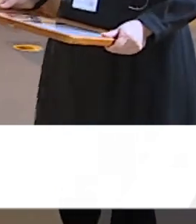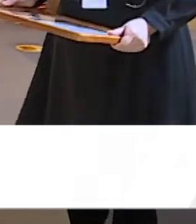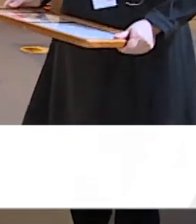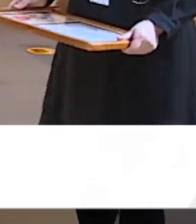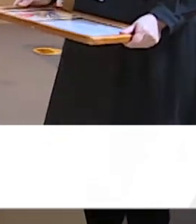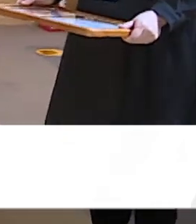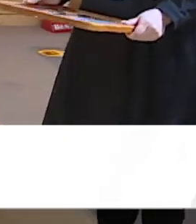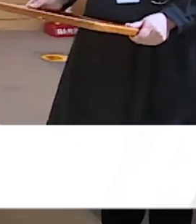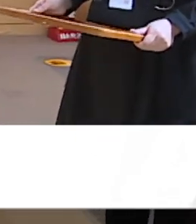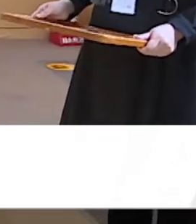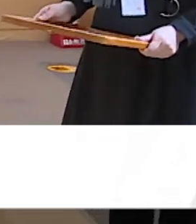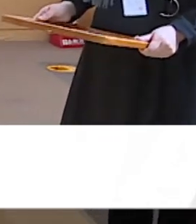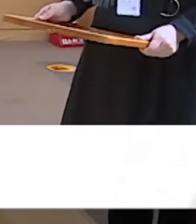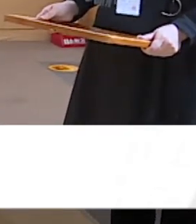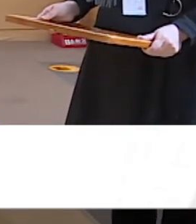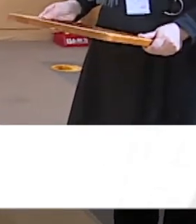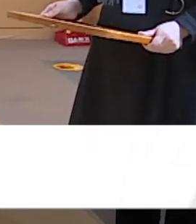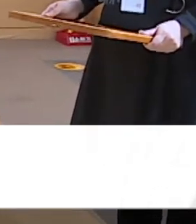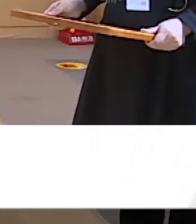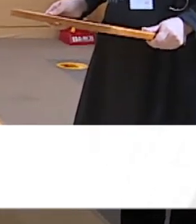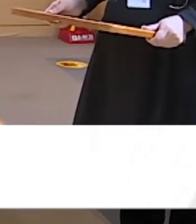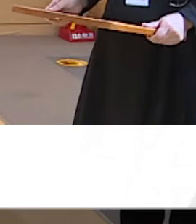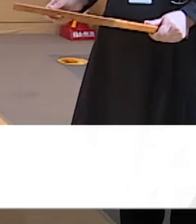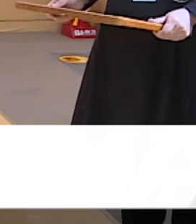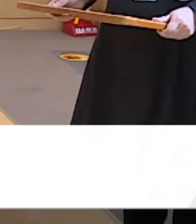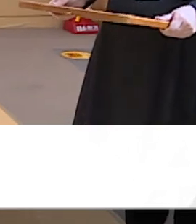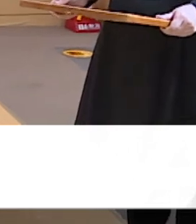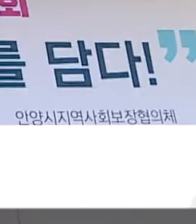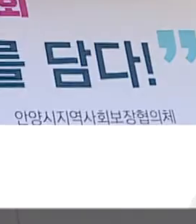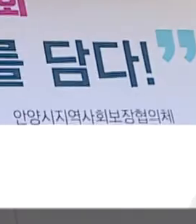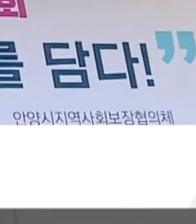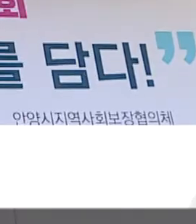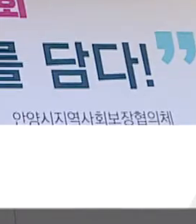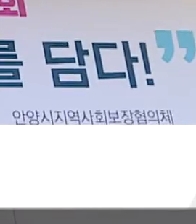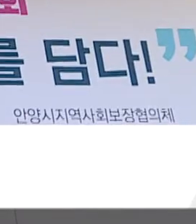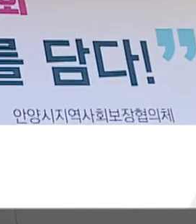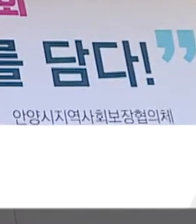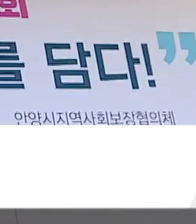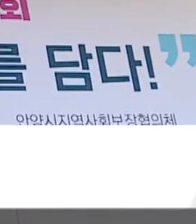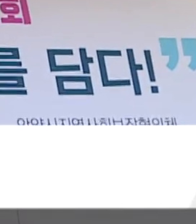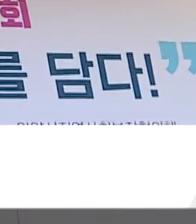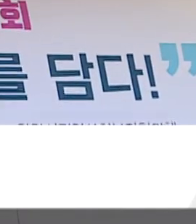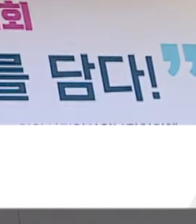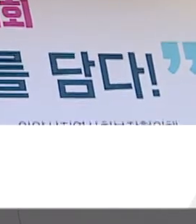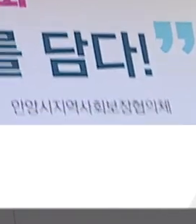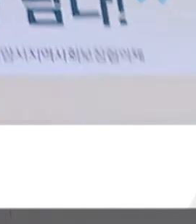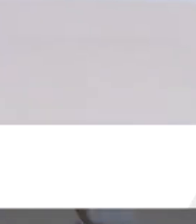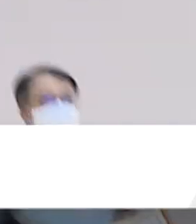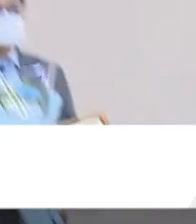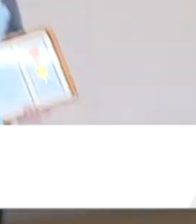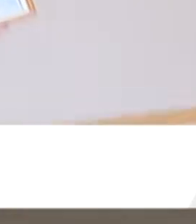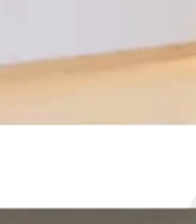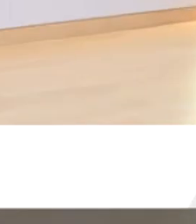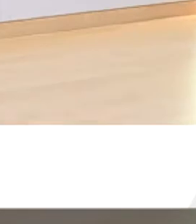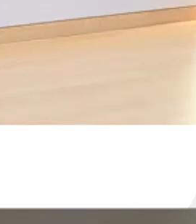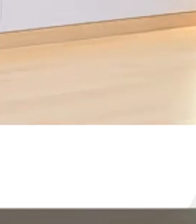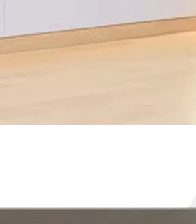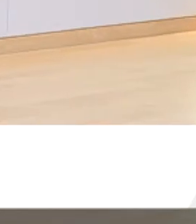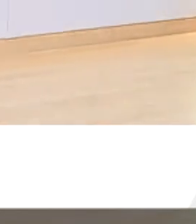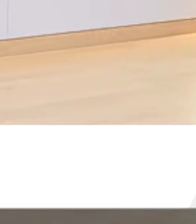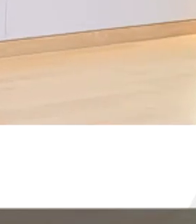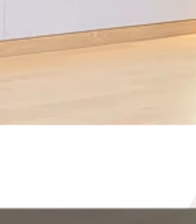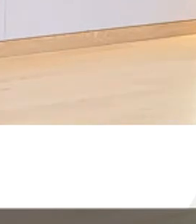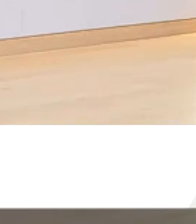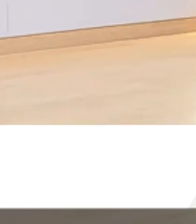지난 17일 안양아트센터 컨벤션홀에서는 2020년 지역사회보장협의체 활동 보고회 및 우수 사례